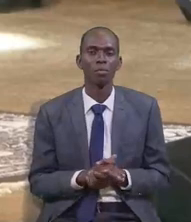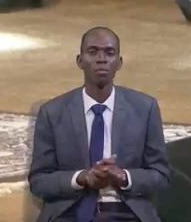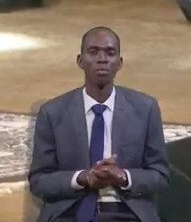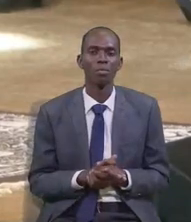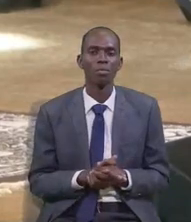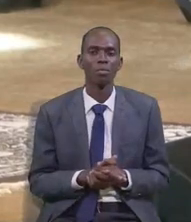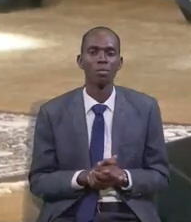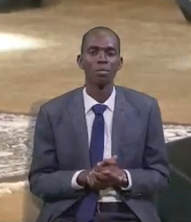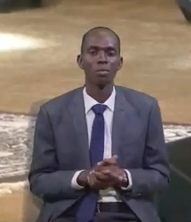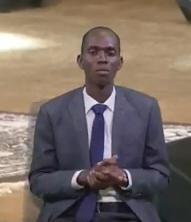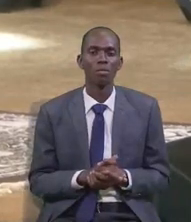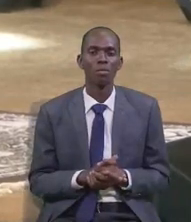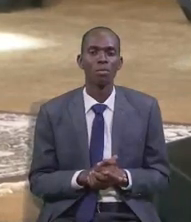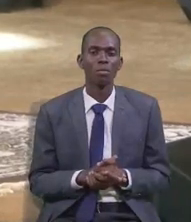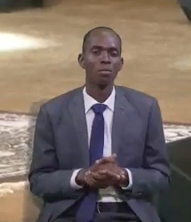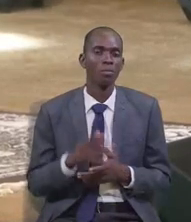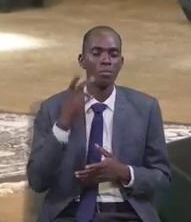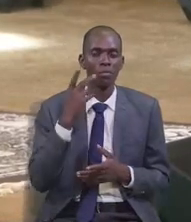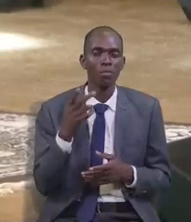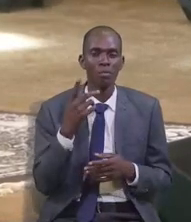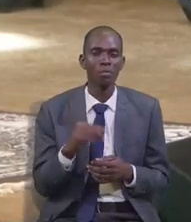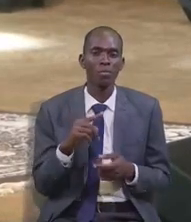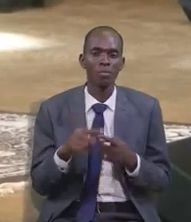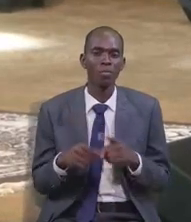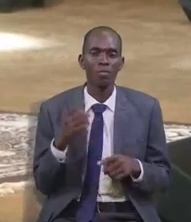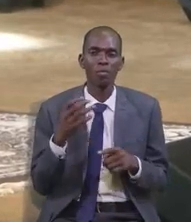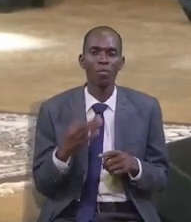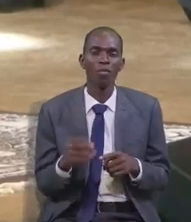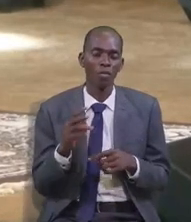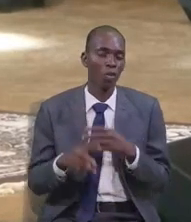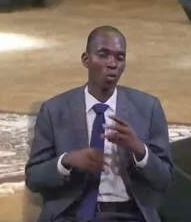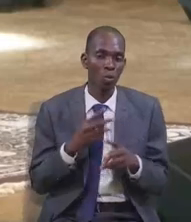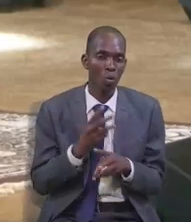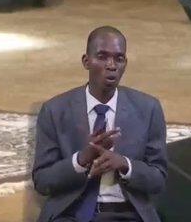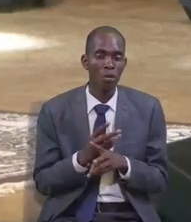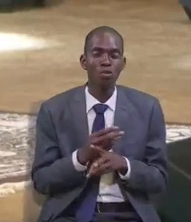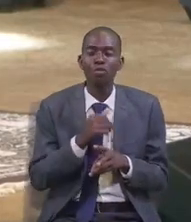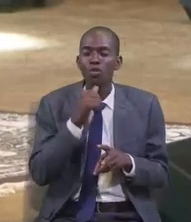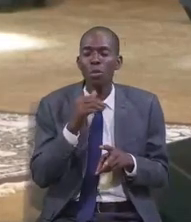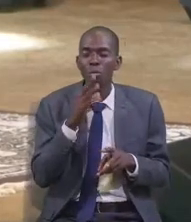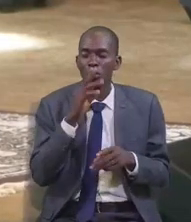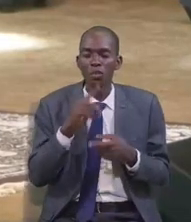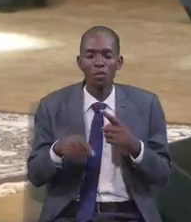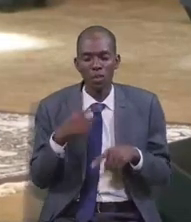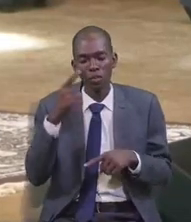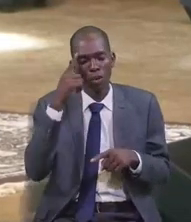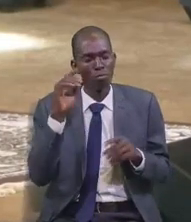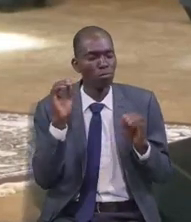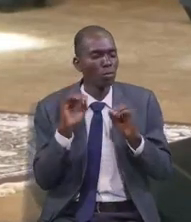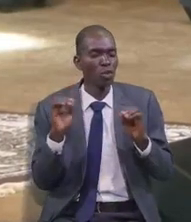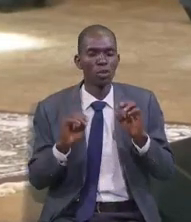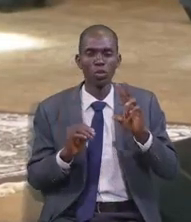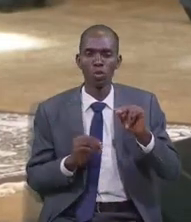Vous savez, vous connaissez, les amis du monde ne sont pas amicaux pour rien. Ils ont un but.